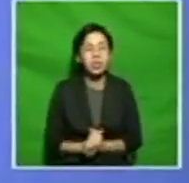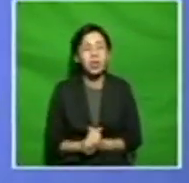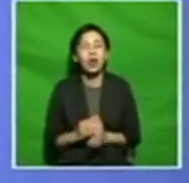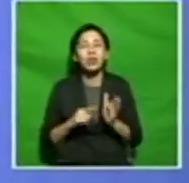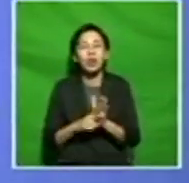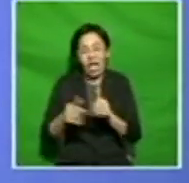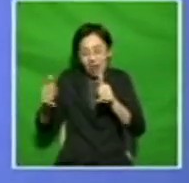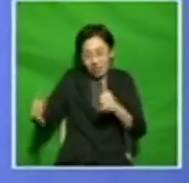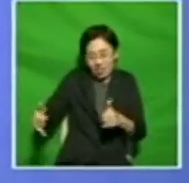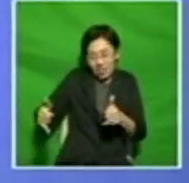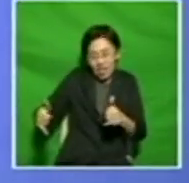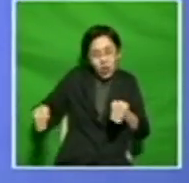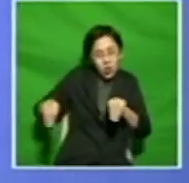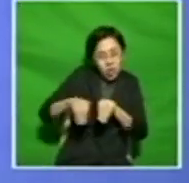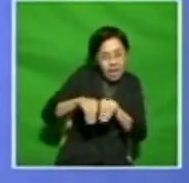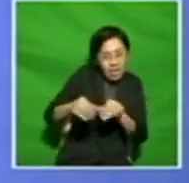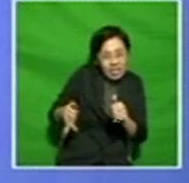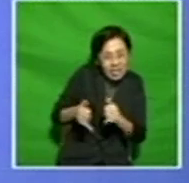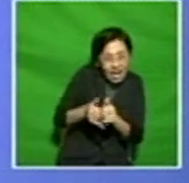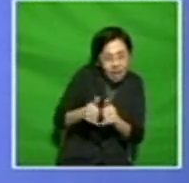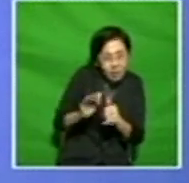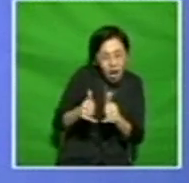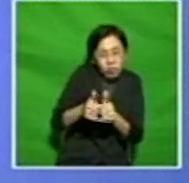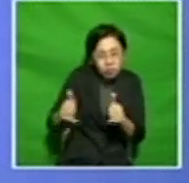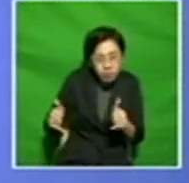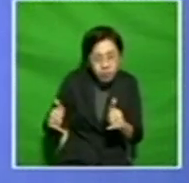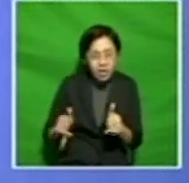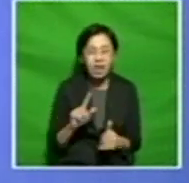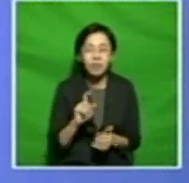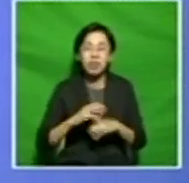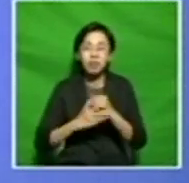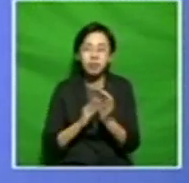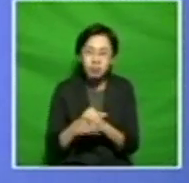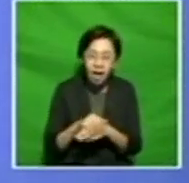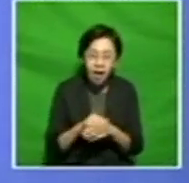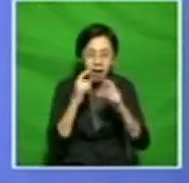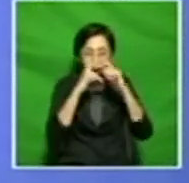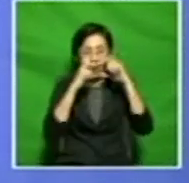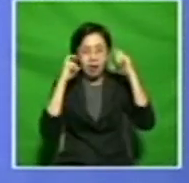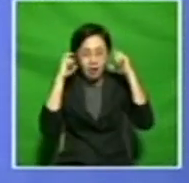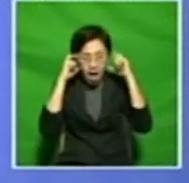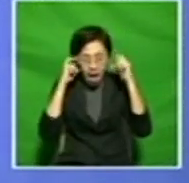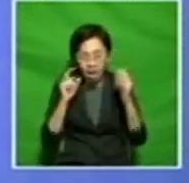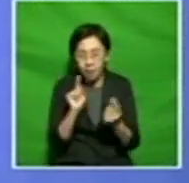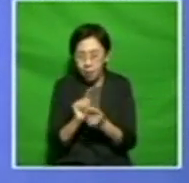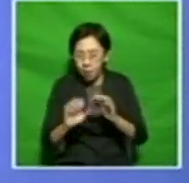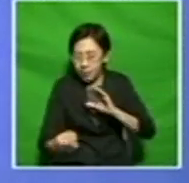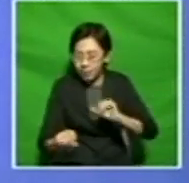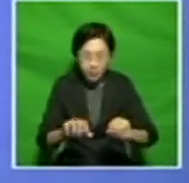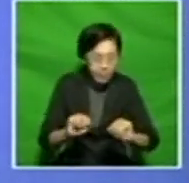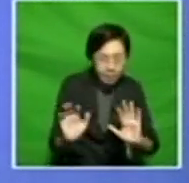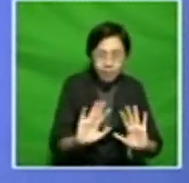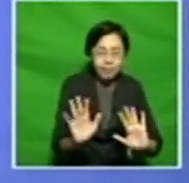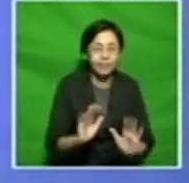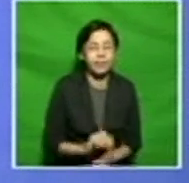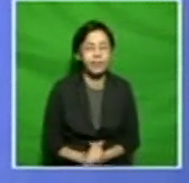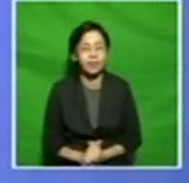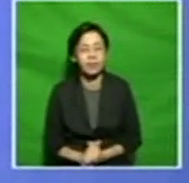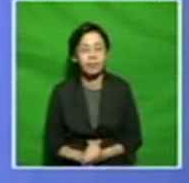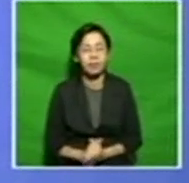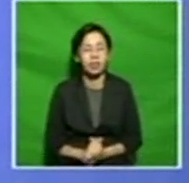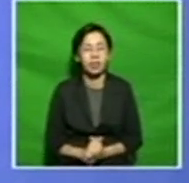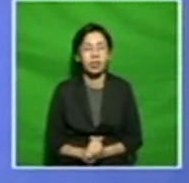ซเชียลดิสแทนซ์พูดถึงหน้ากากพูดถึงเจลพูดถึงการไม่ติดต่อสัมผัสฉะนั้นเคอร์ฟิ